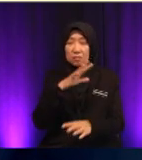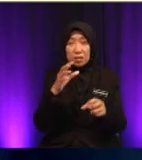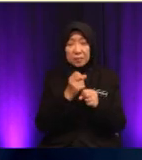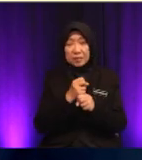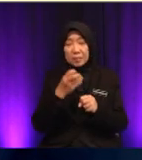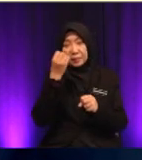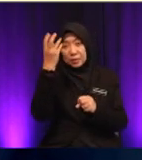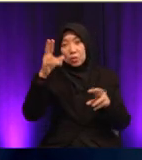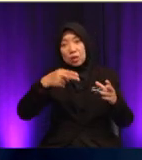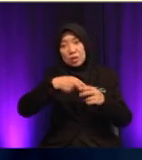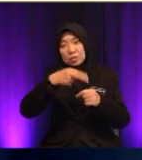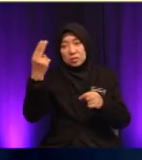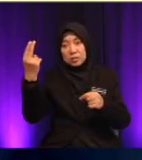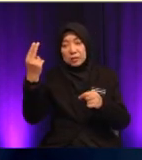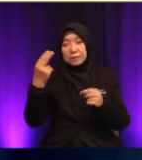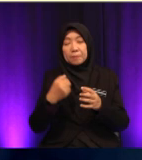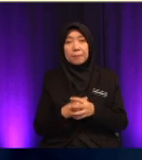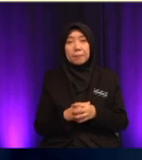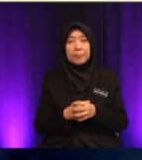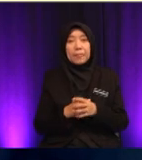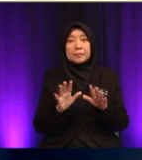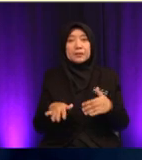spektrum garis cahaya oleh tambahan